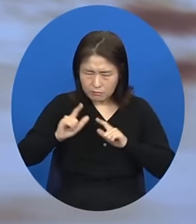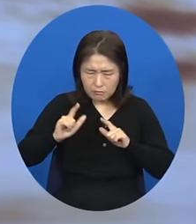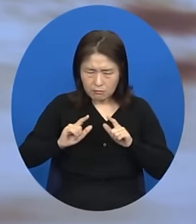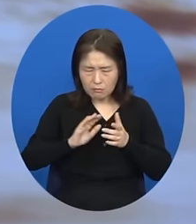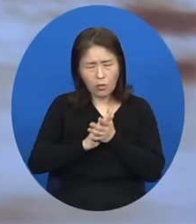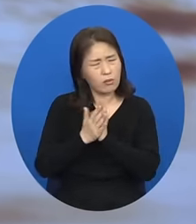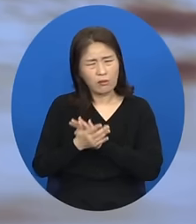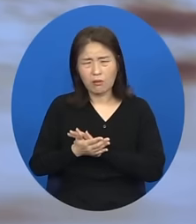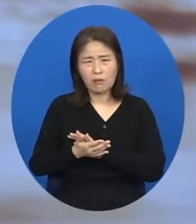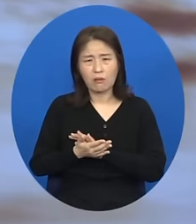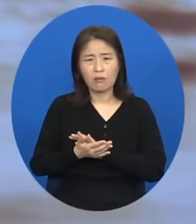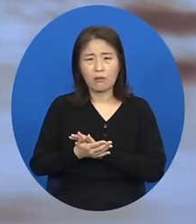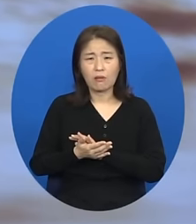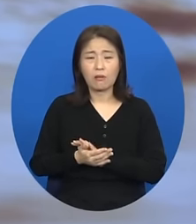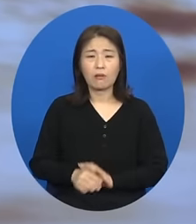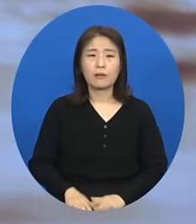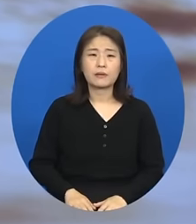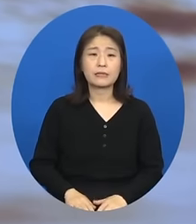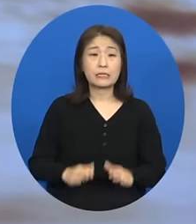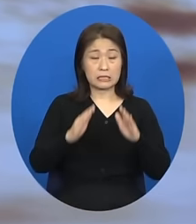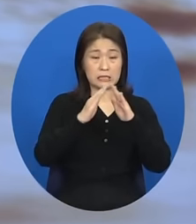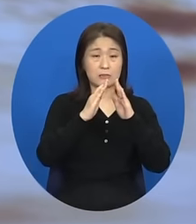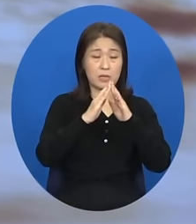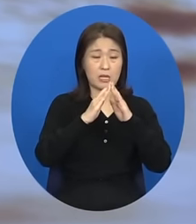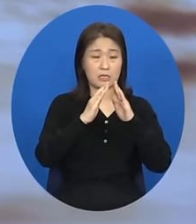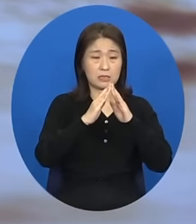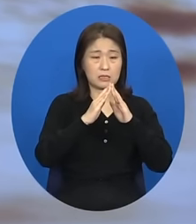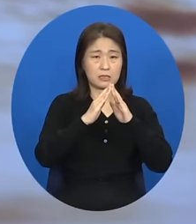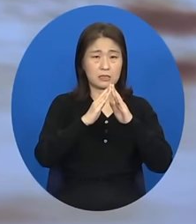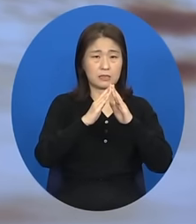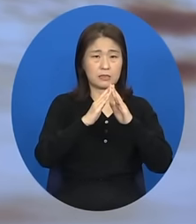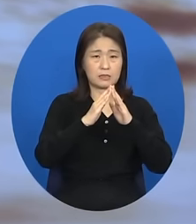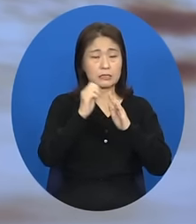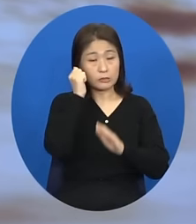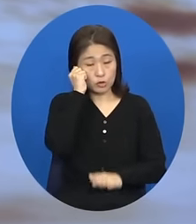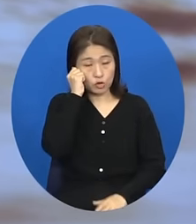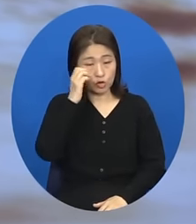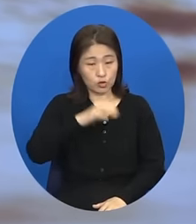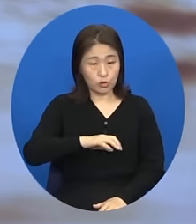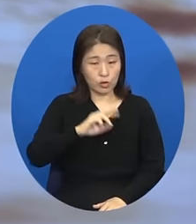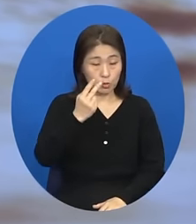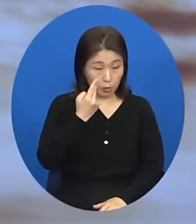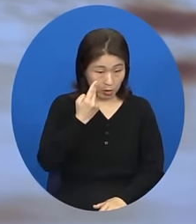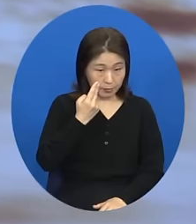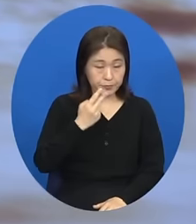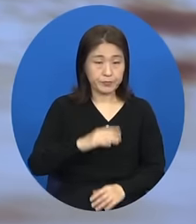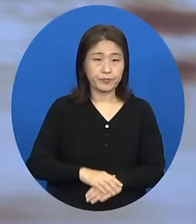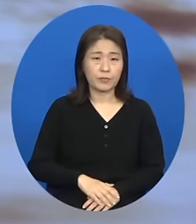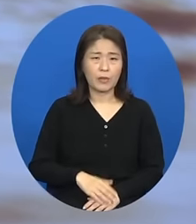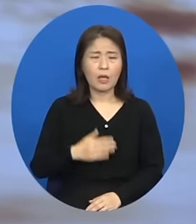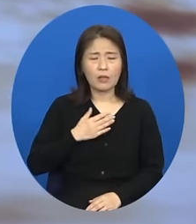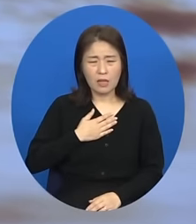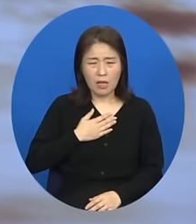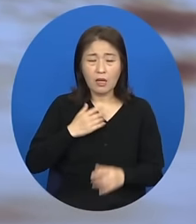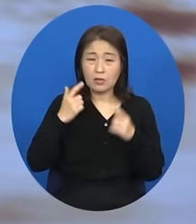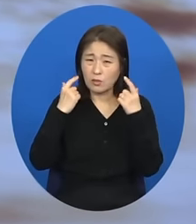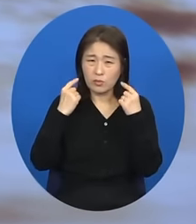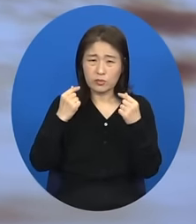그렇게 숙소에 돌아와서 그 숙소 방에서 하나님, 나는 여전히 소망이